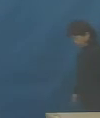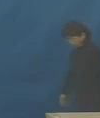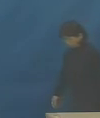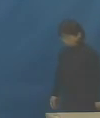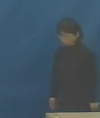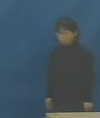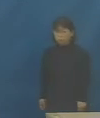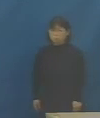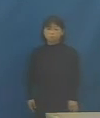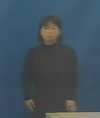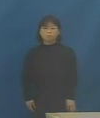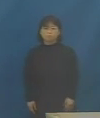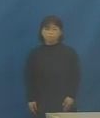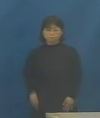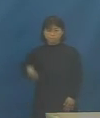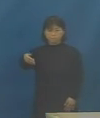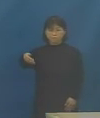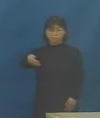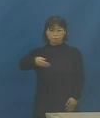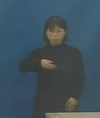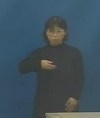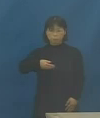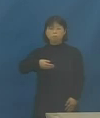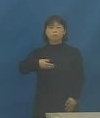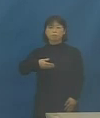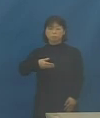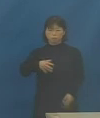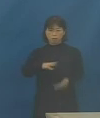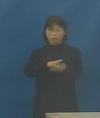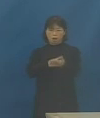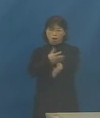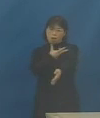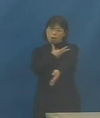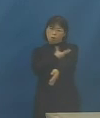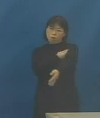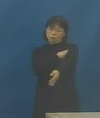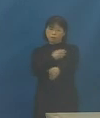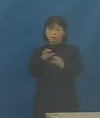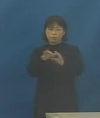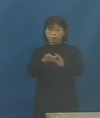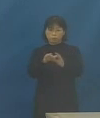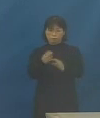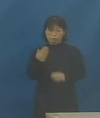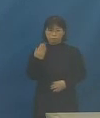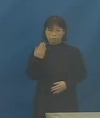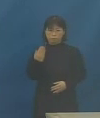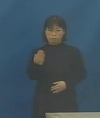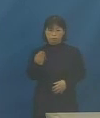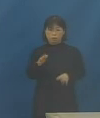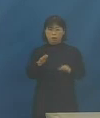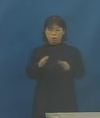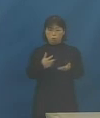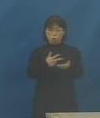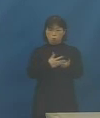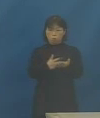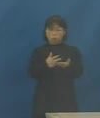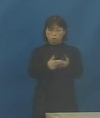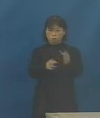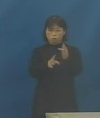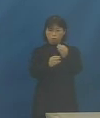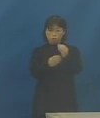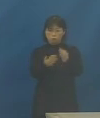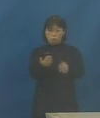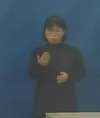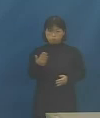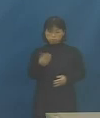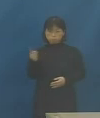毎日ぱ前にチームの野原ですワクチンの件でお伺いしますあの今日の資料で部下に前倒し強力に推進するという